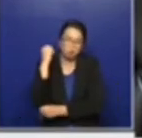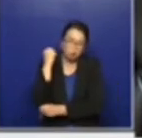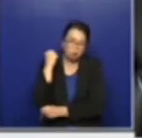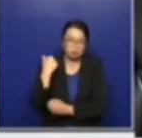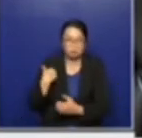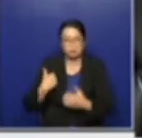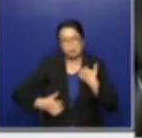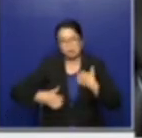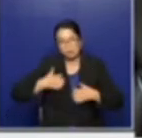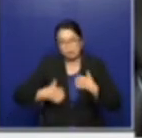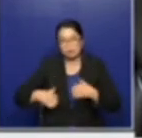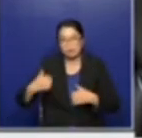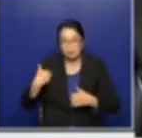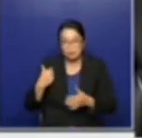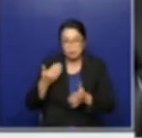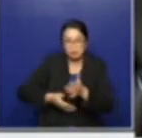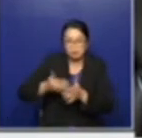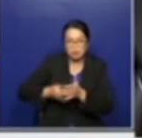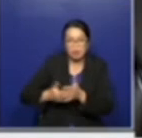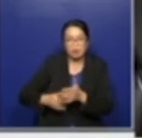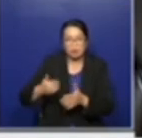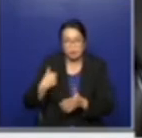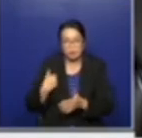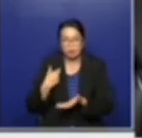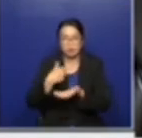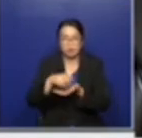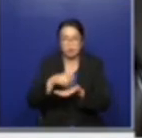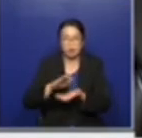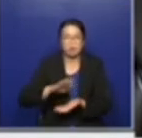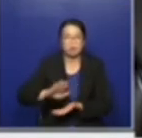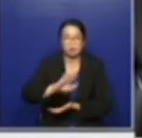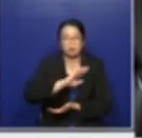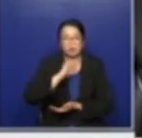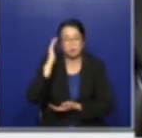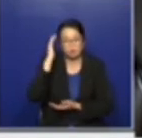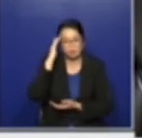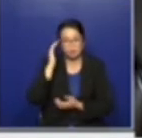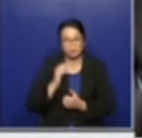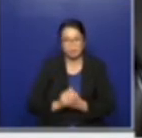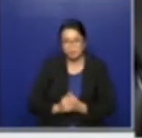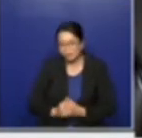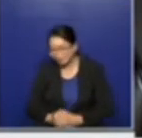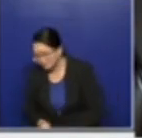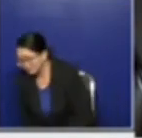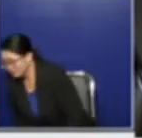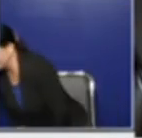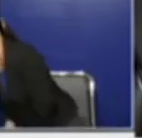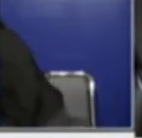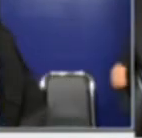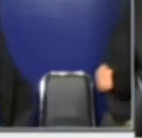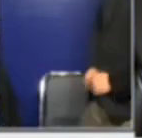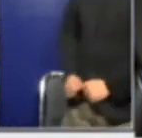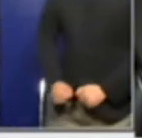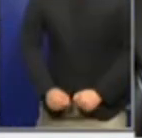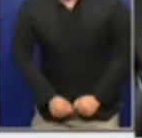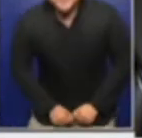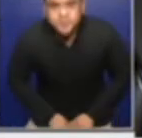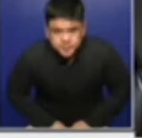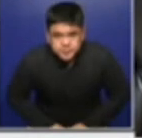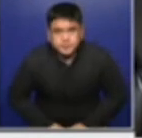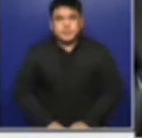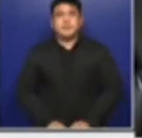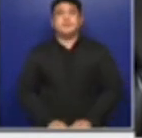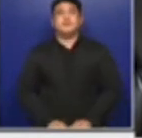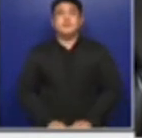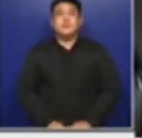กข์นะครับแน่นอนครับต้องกราบเรียนด้วยความเคารพว่าเมื่อพี่น้องเกษตรกรของผมนั้นเนี่ย